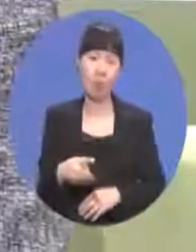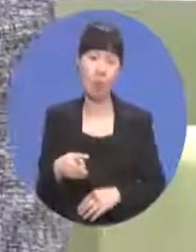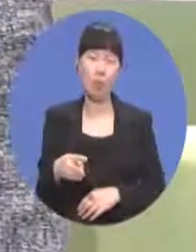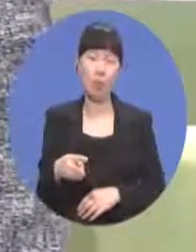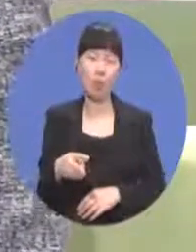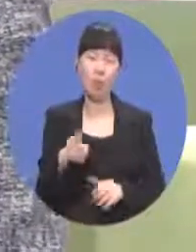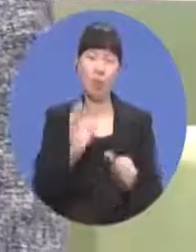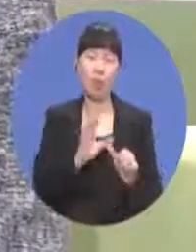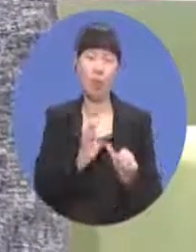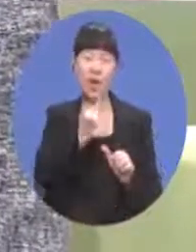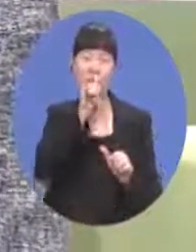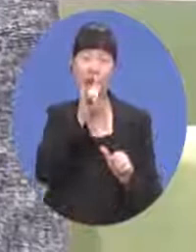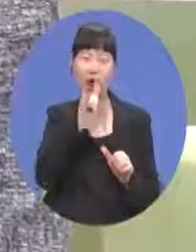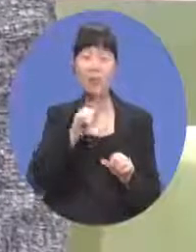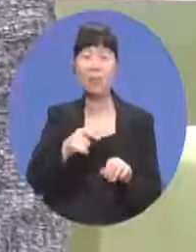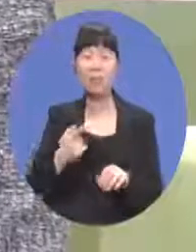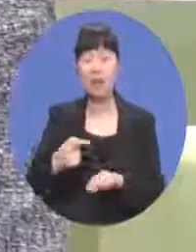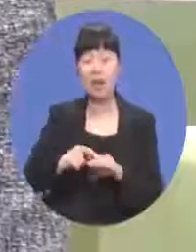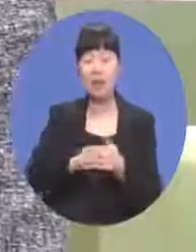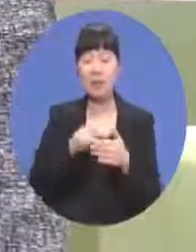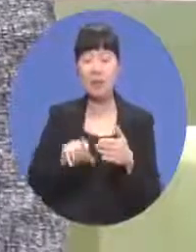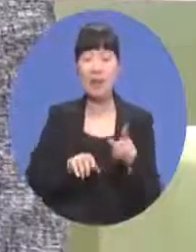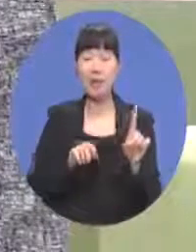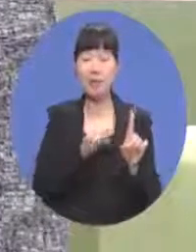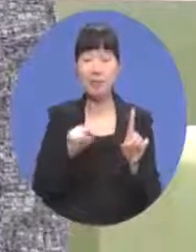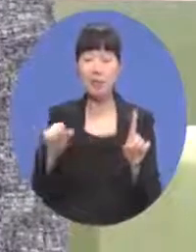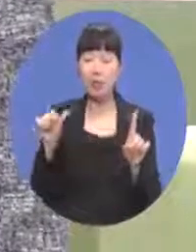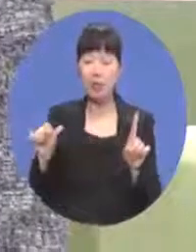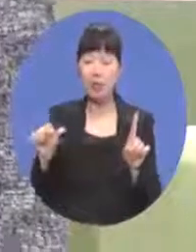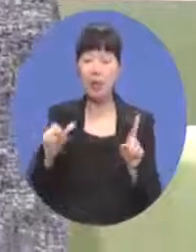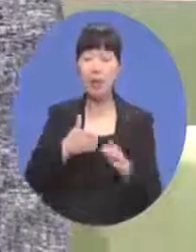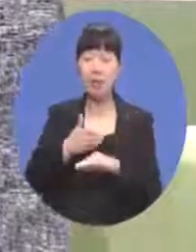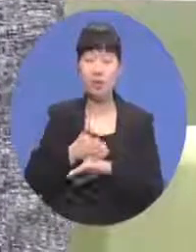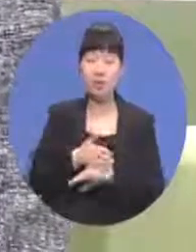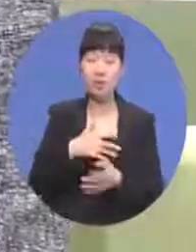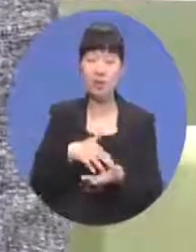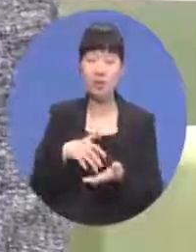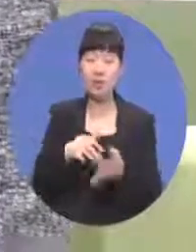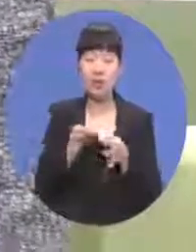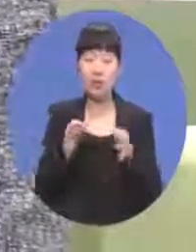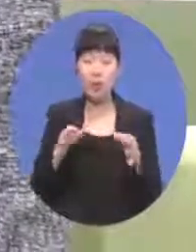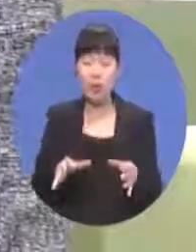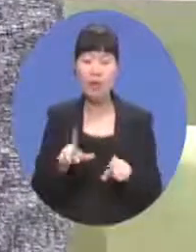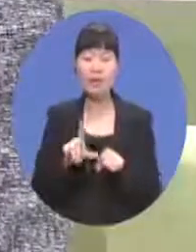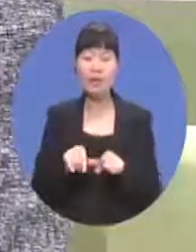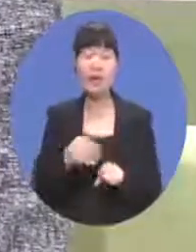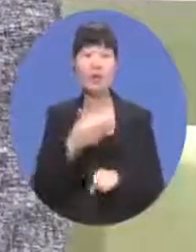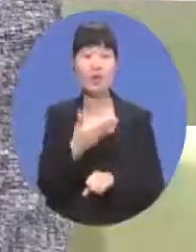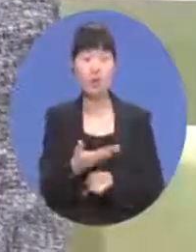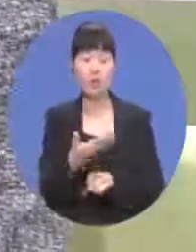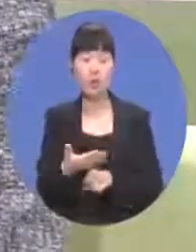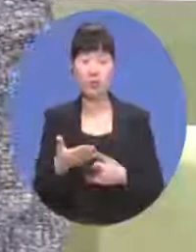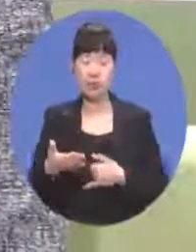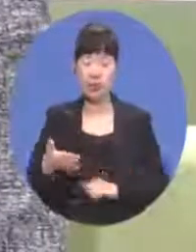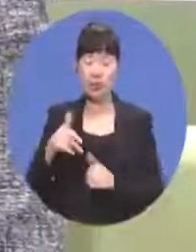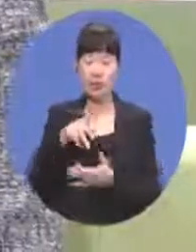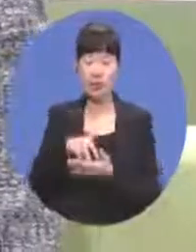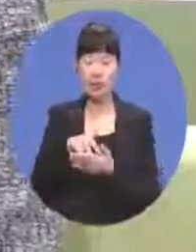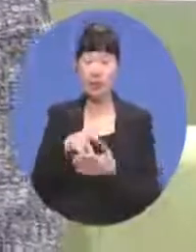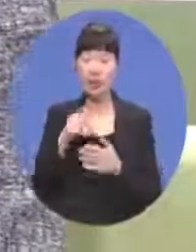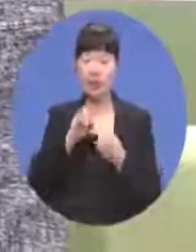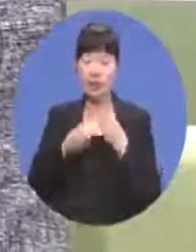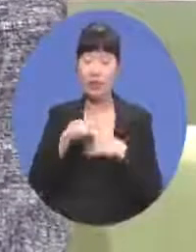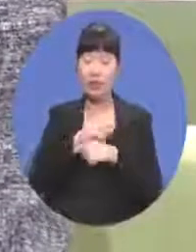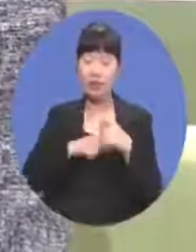되는데 적어도 마음속으로 1부터 5를 천천히 셀 동안의 시간은 주셔야만 아이들이 대답을 좀